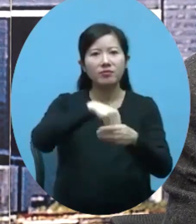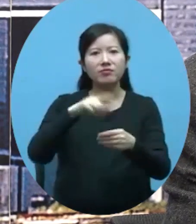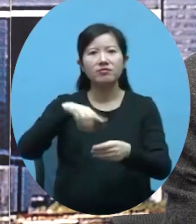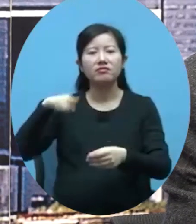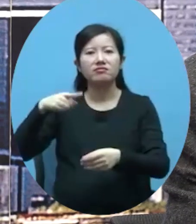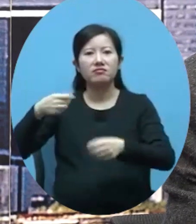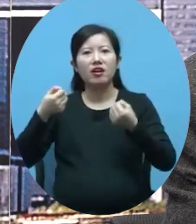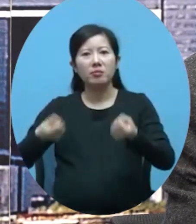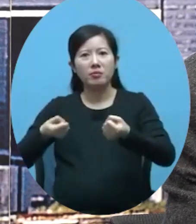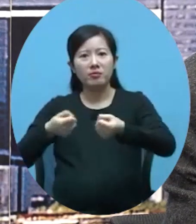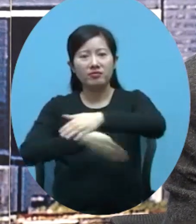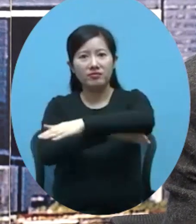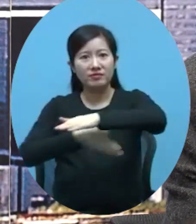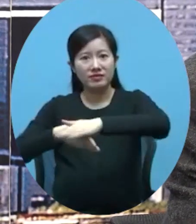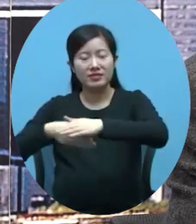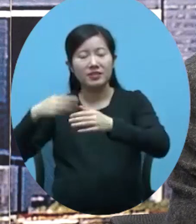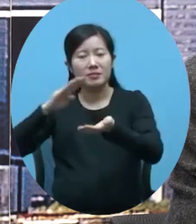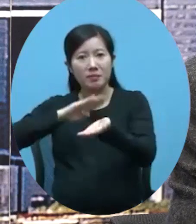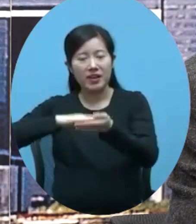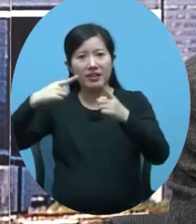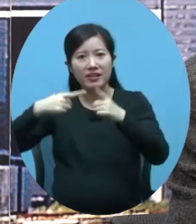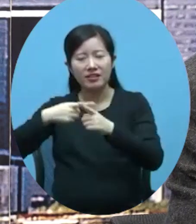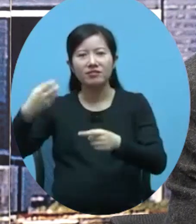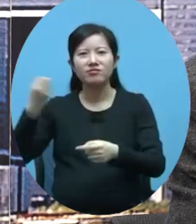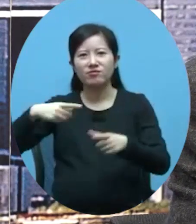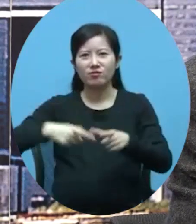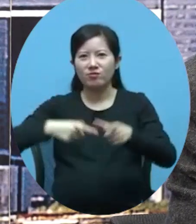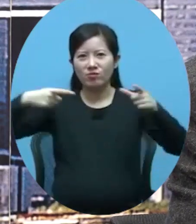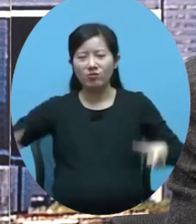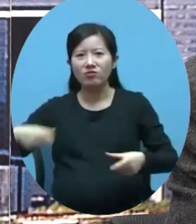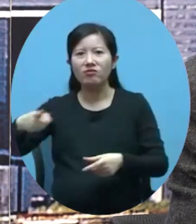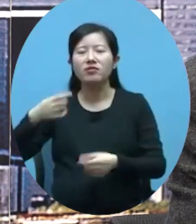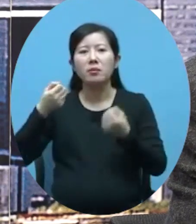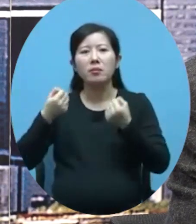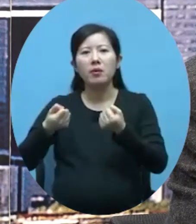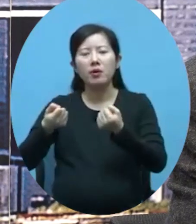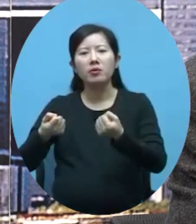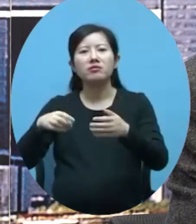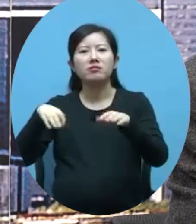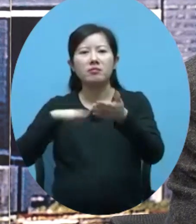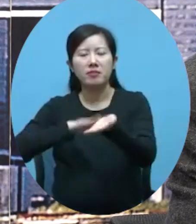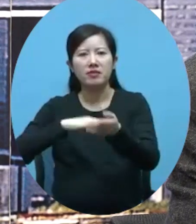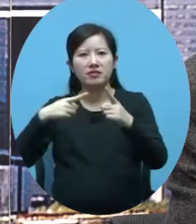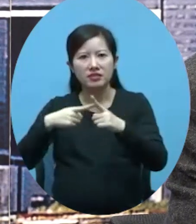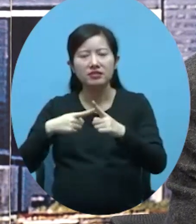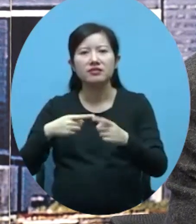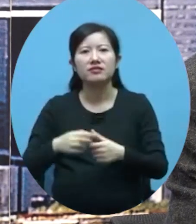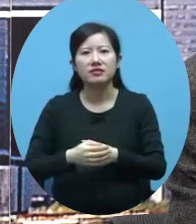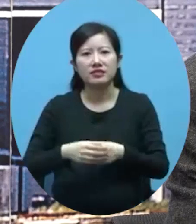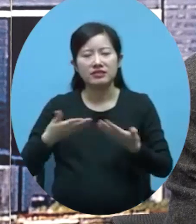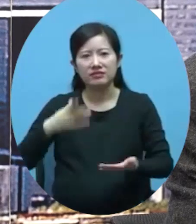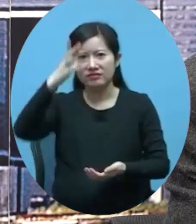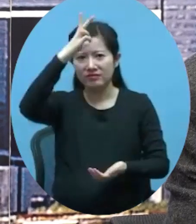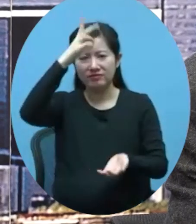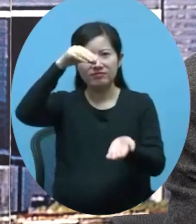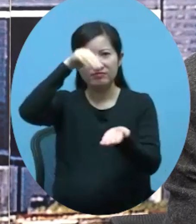门诊病人然后建议此为进一步加强香港现在的防控策略政府决